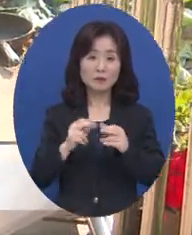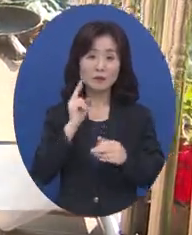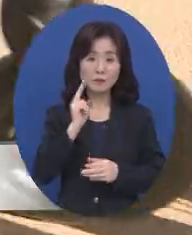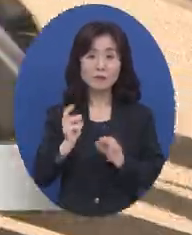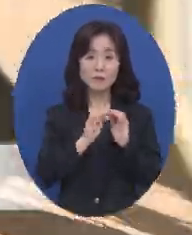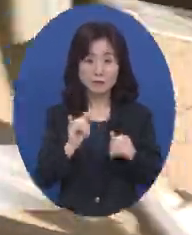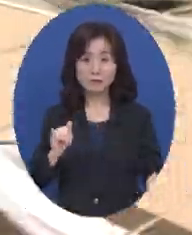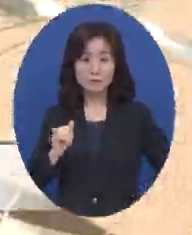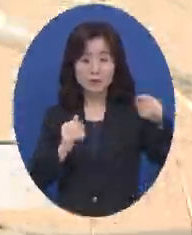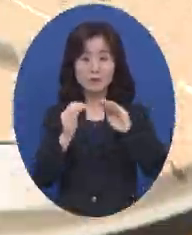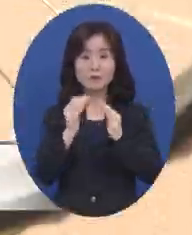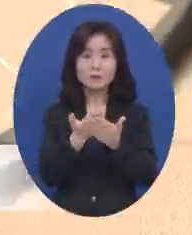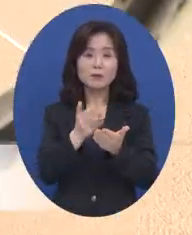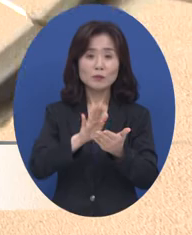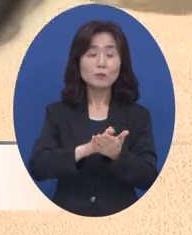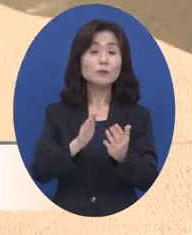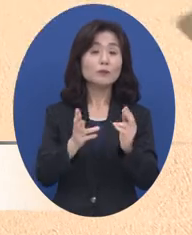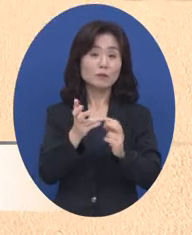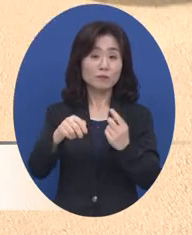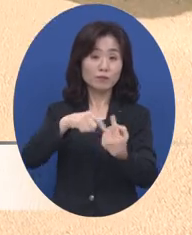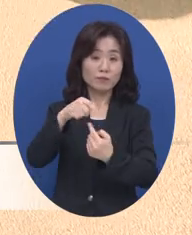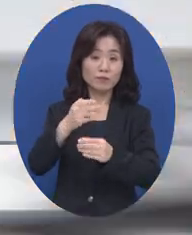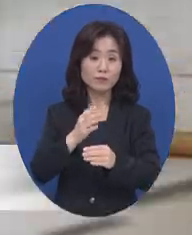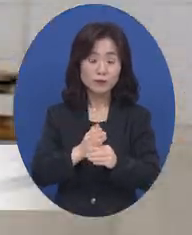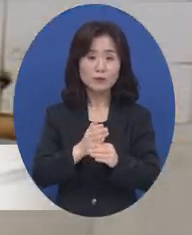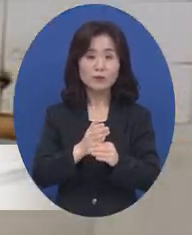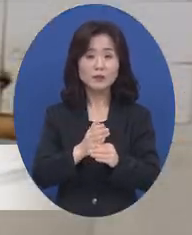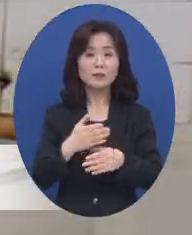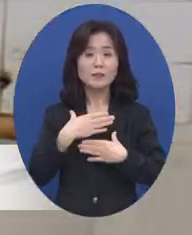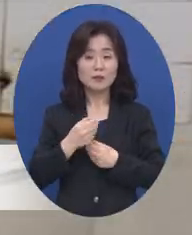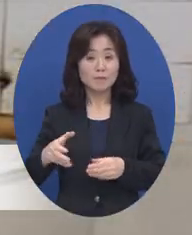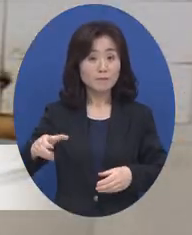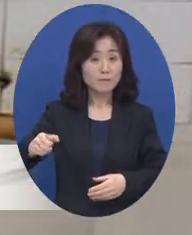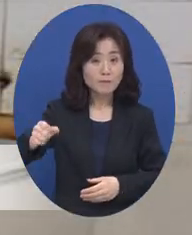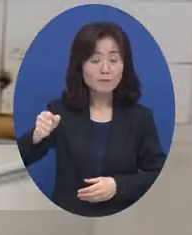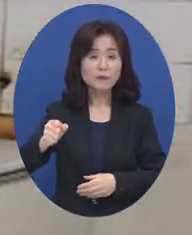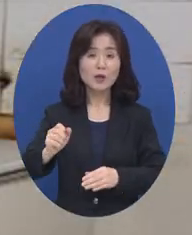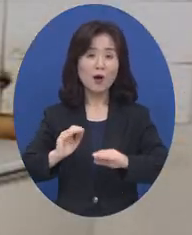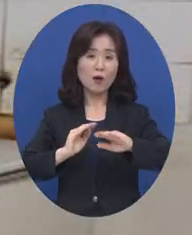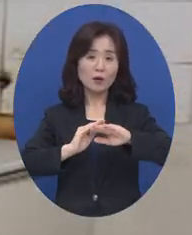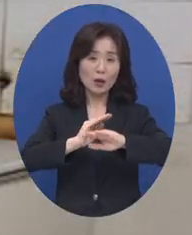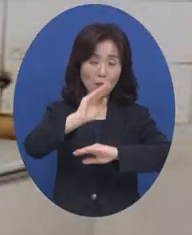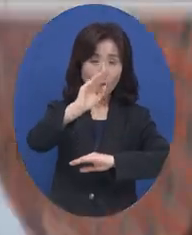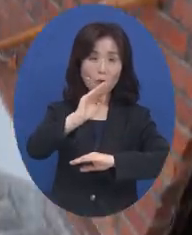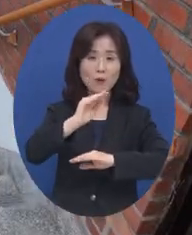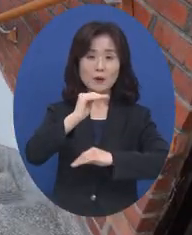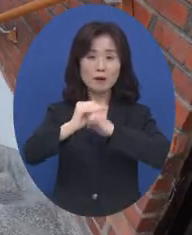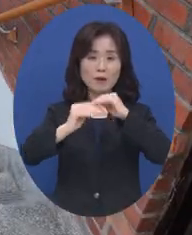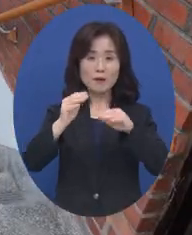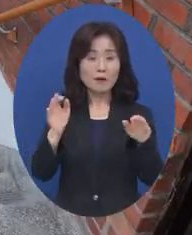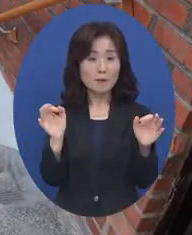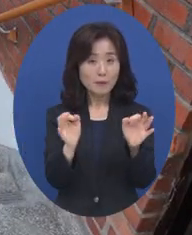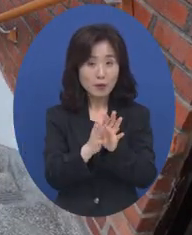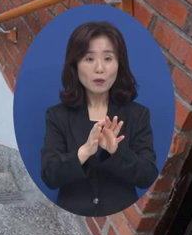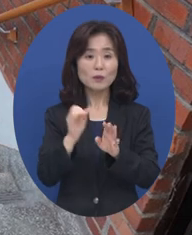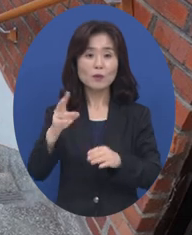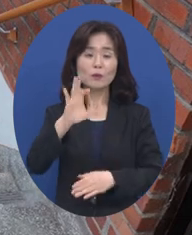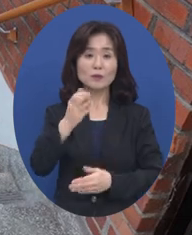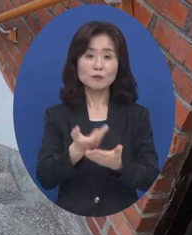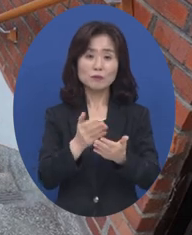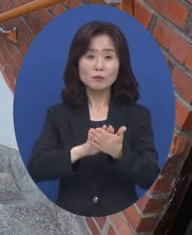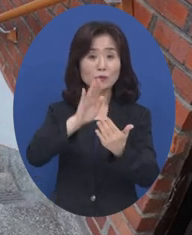주택 개조 사업을 벌이고 있습니다 안전손잡이 나 경사로 설치 단차 제거 화장실 수리 토 베딩